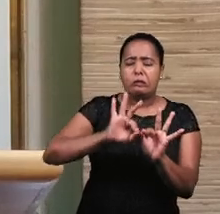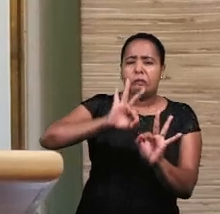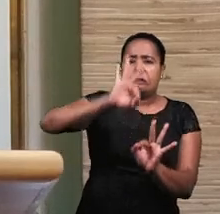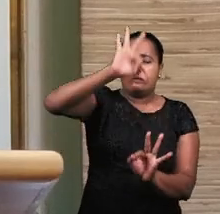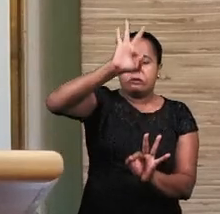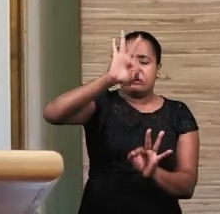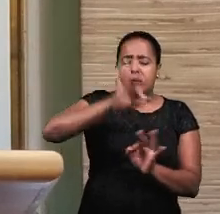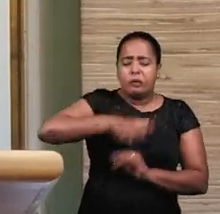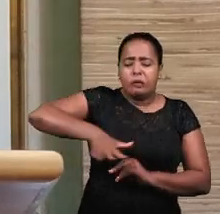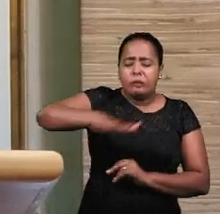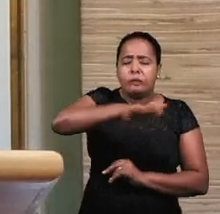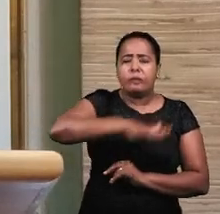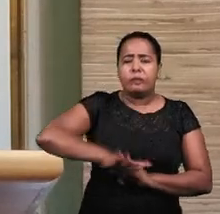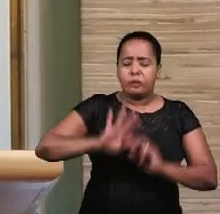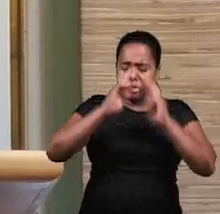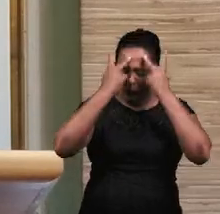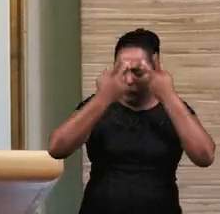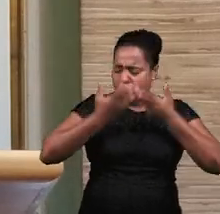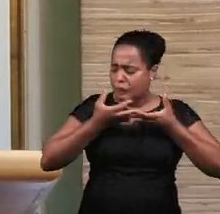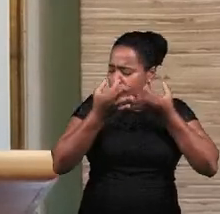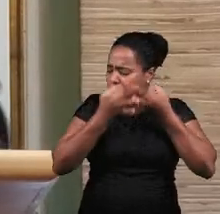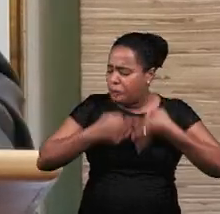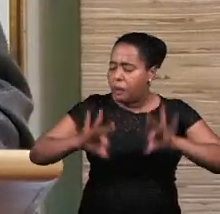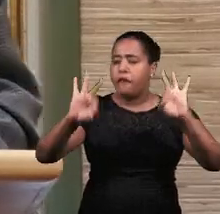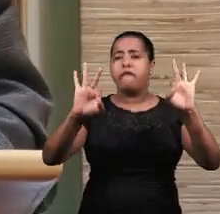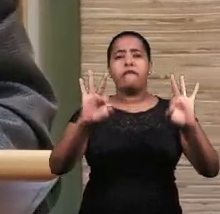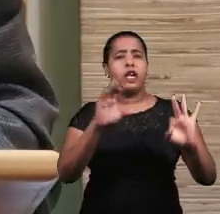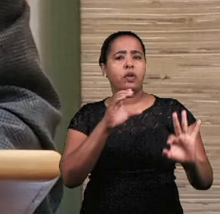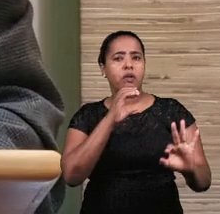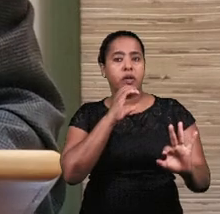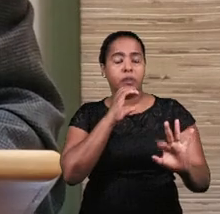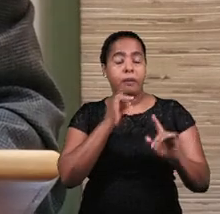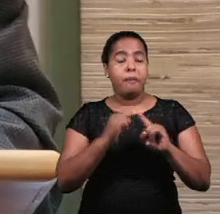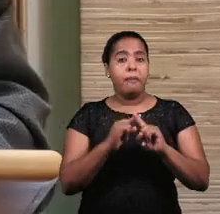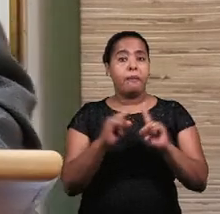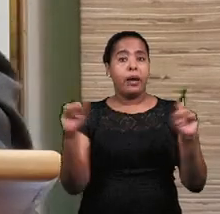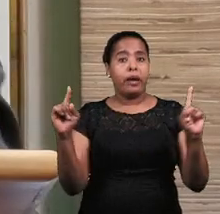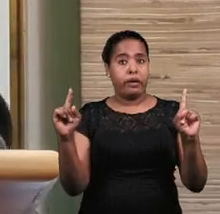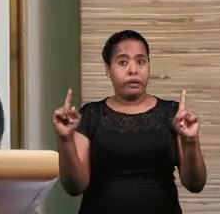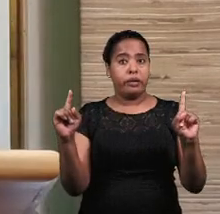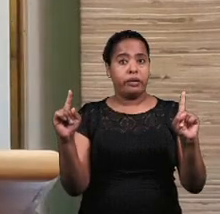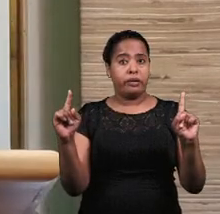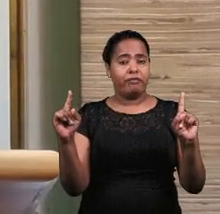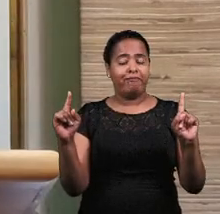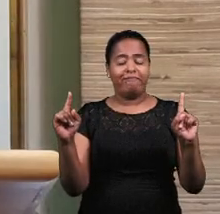profondeur, toutes les mesures qui sont là, le temps, l'homme est extraordinaire dans ces choses-là. Mais il y a une